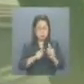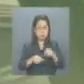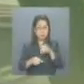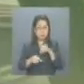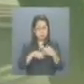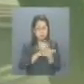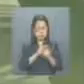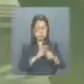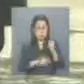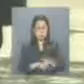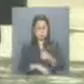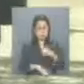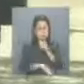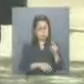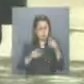ศ